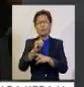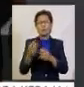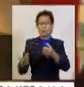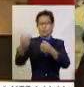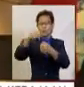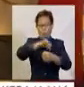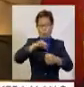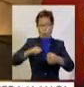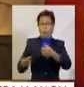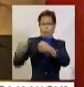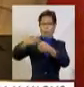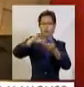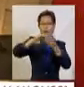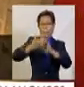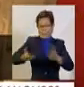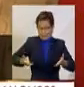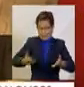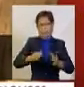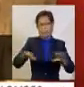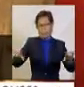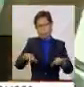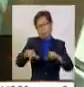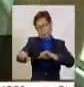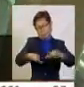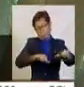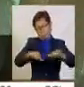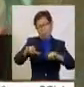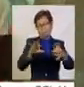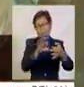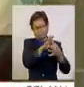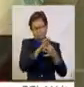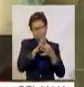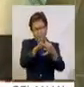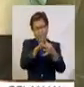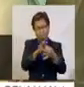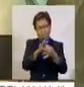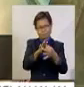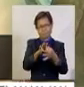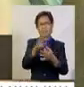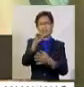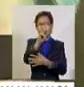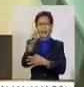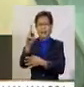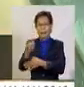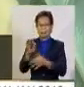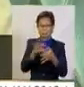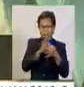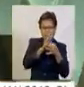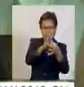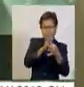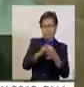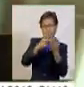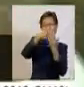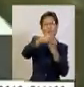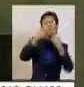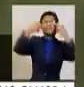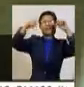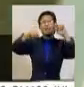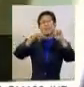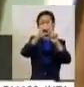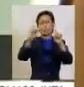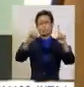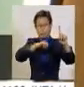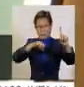dianggotai oleh komuniti setempat dan menjalankan aktiviti dengan kerjasama Kementerian Kesihatan. Program dijayakan hampir 100